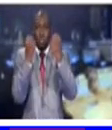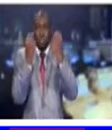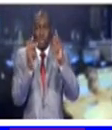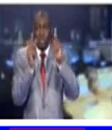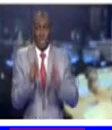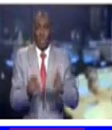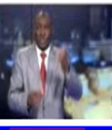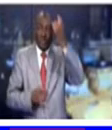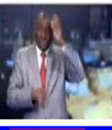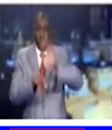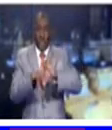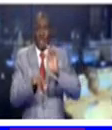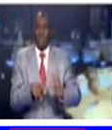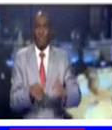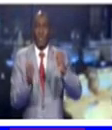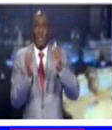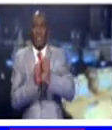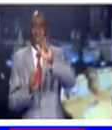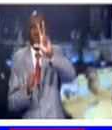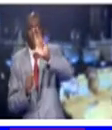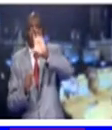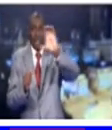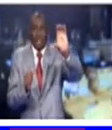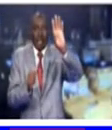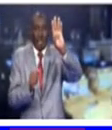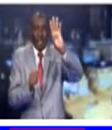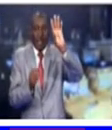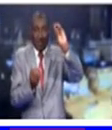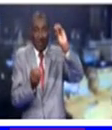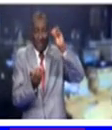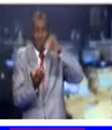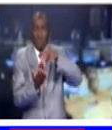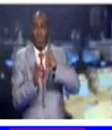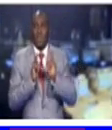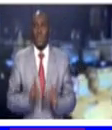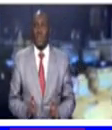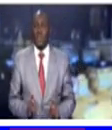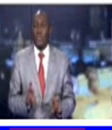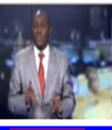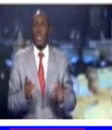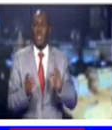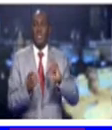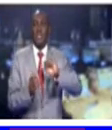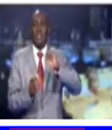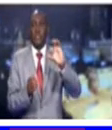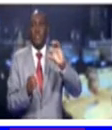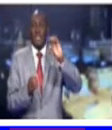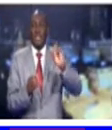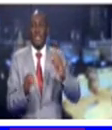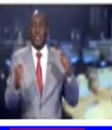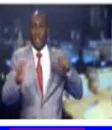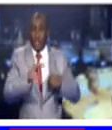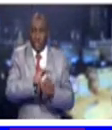cela a plus de 340 milles à ce jour le convive 19 a